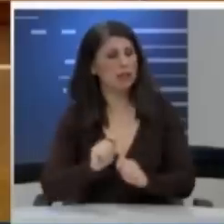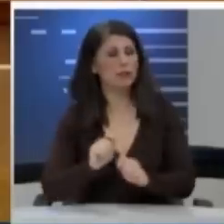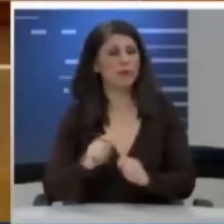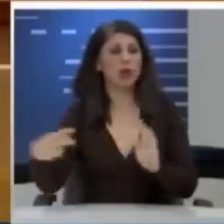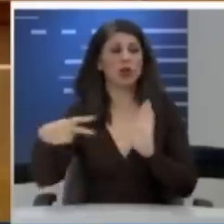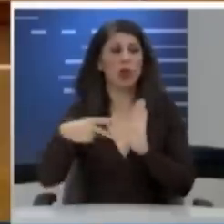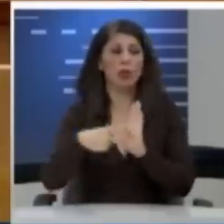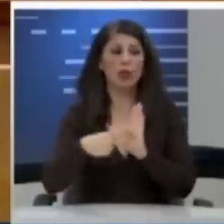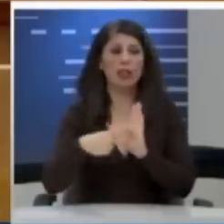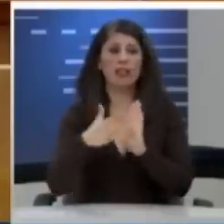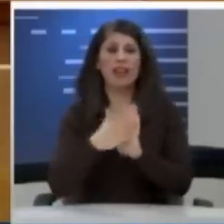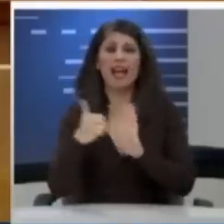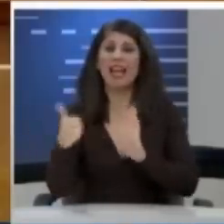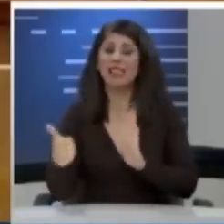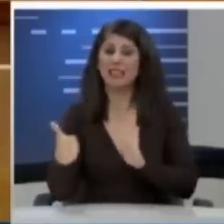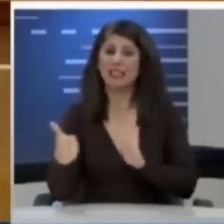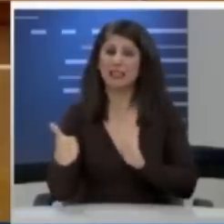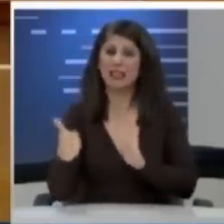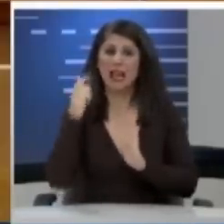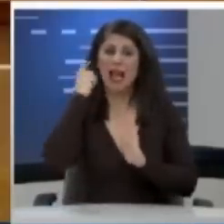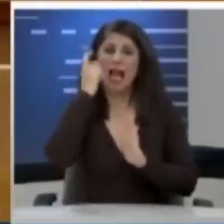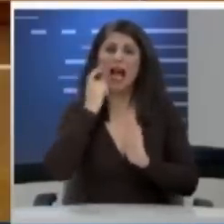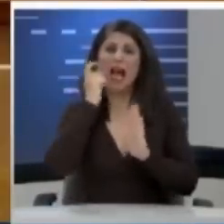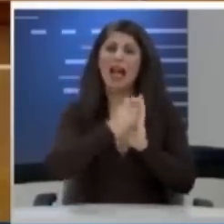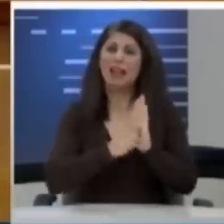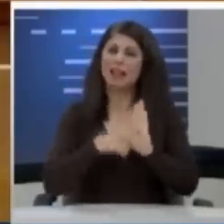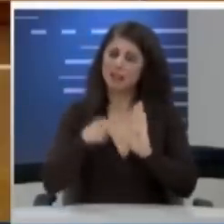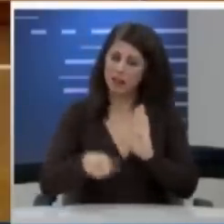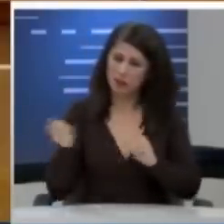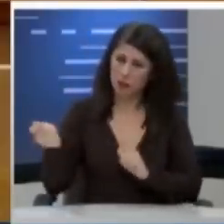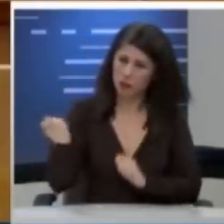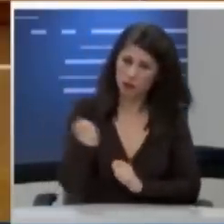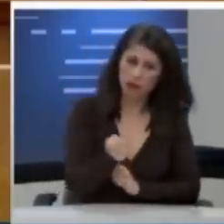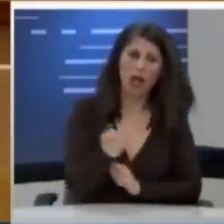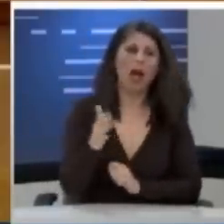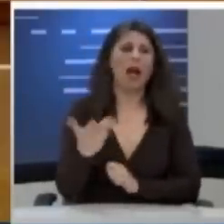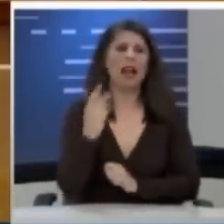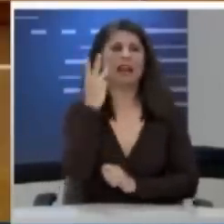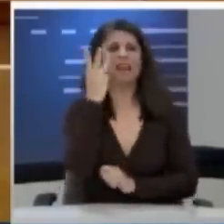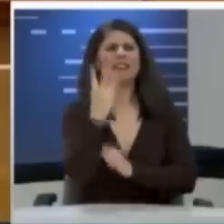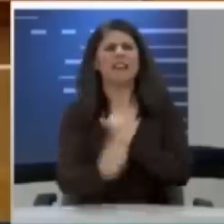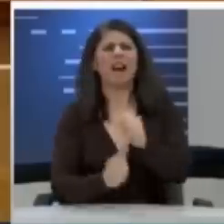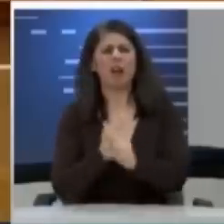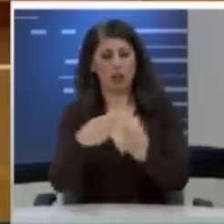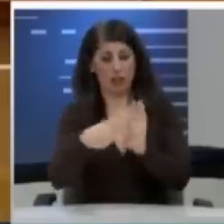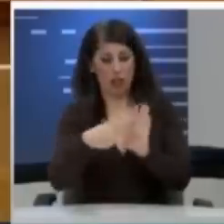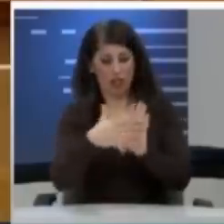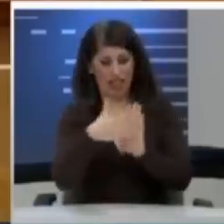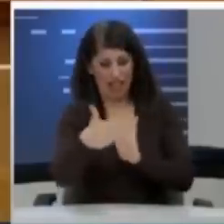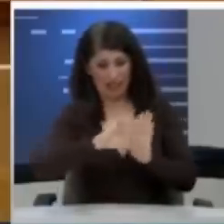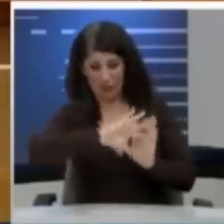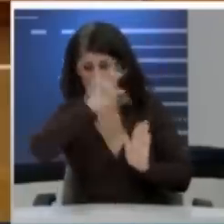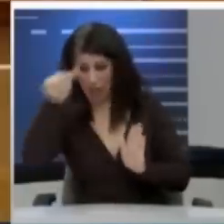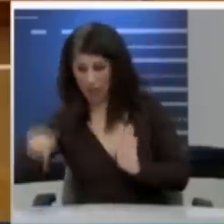το 2016 μια έκθεση για αυτές τις οφειλές, αλλά 3 χρόνια τώρα δεν έφερε